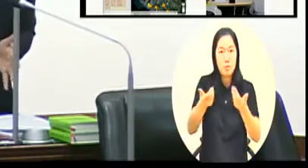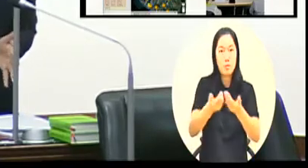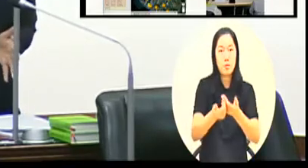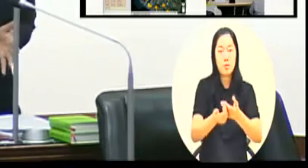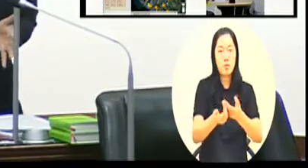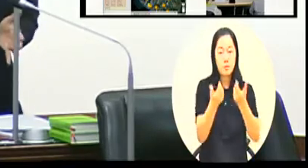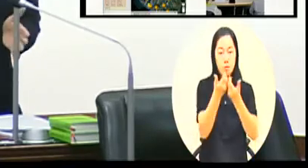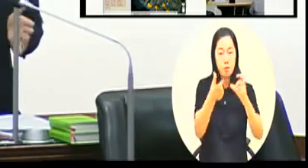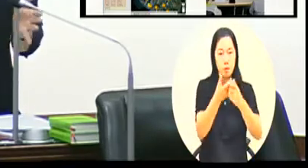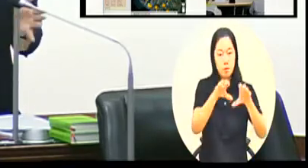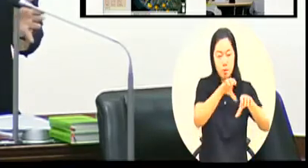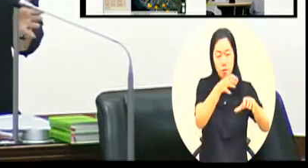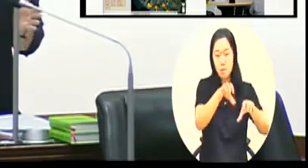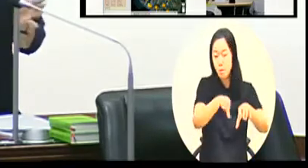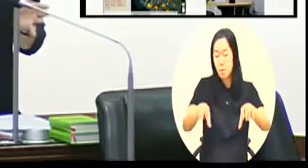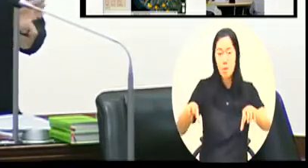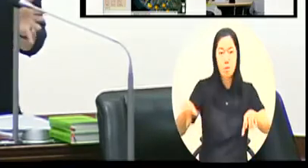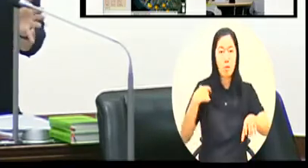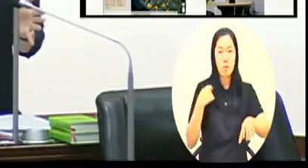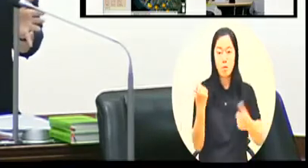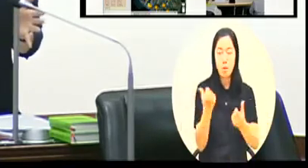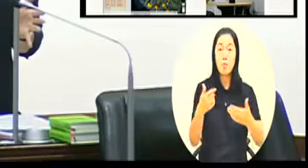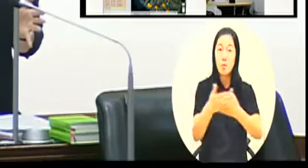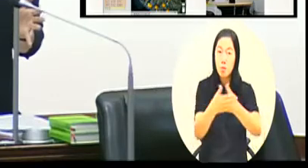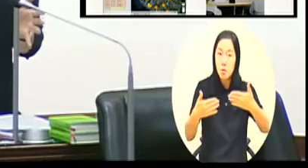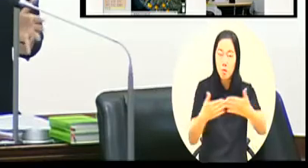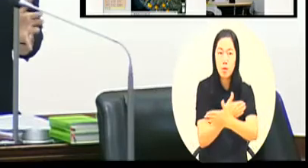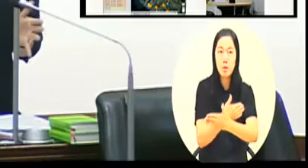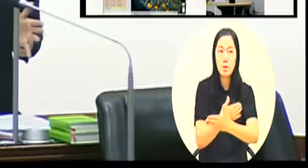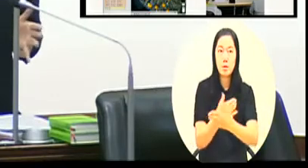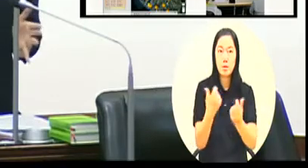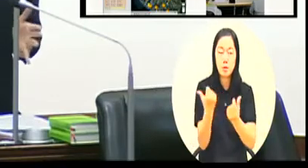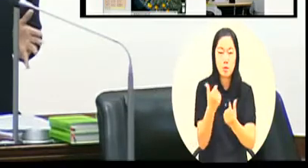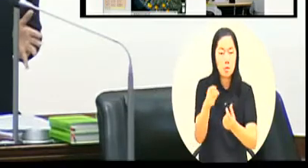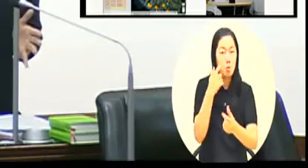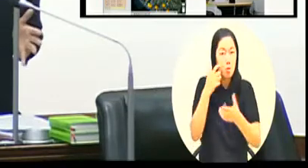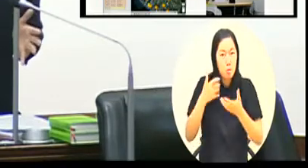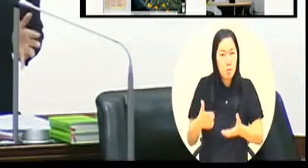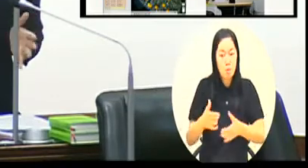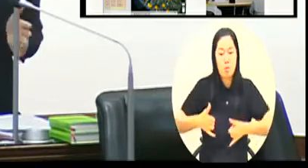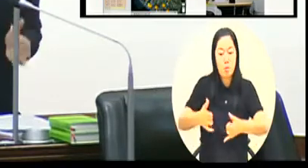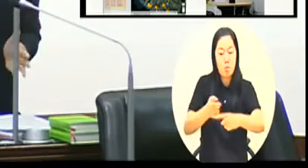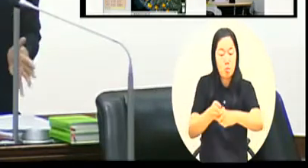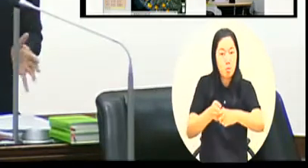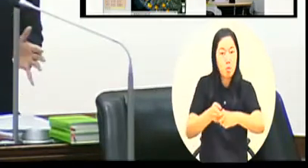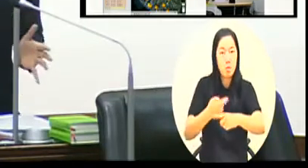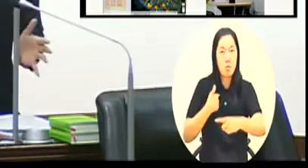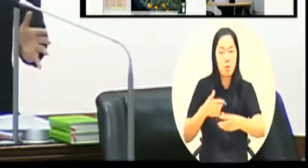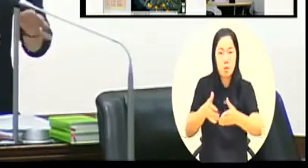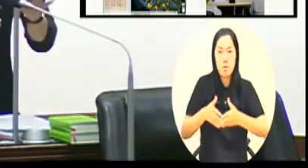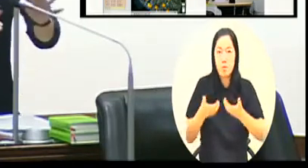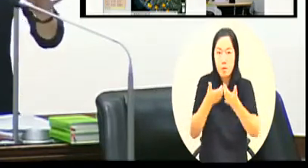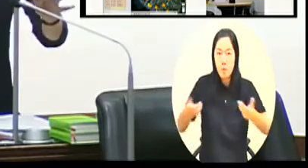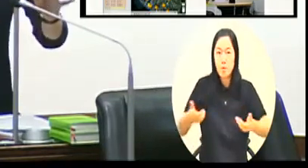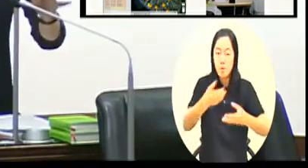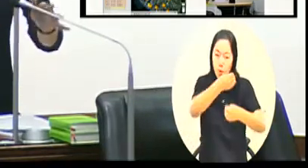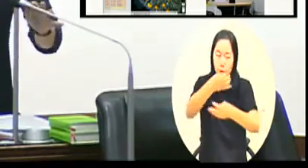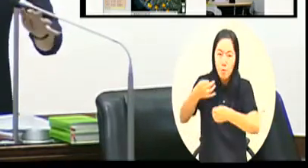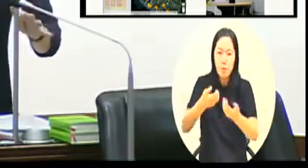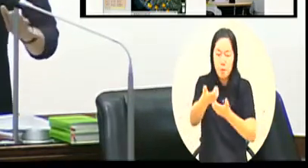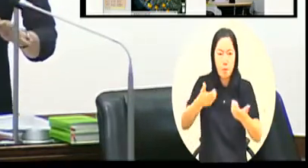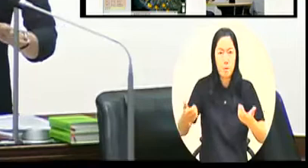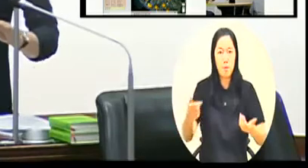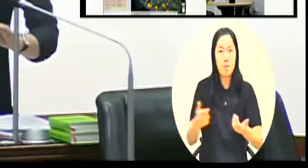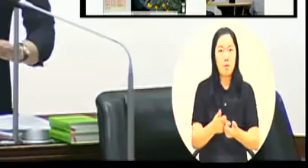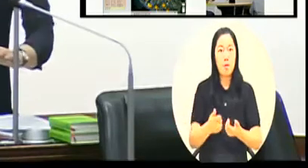个，如果是交通比较重要的交通路段，我们是不是先分期的把人孔盖